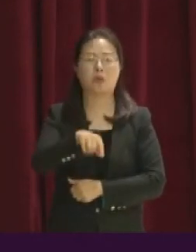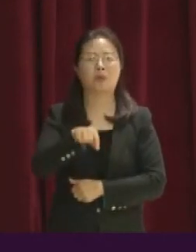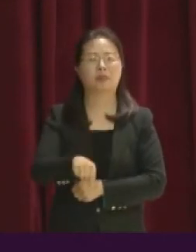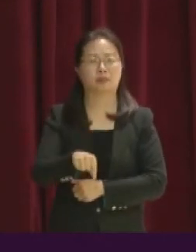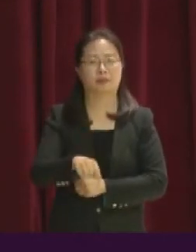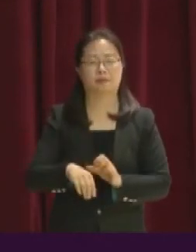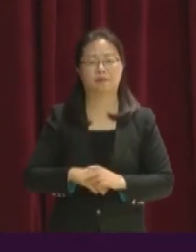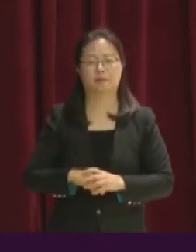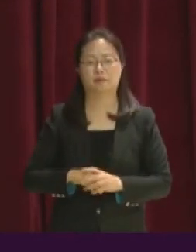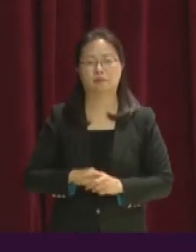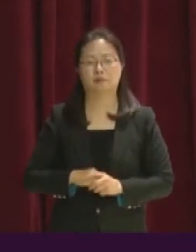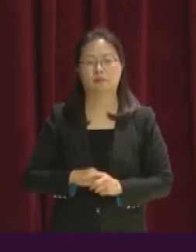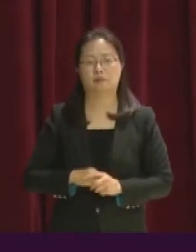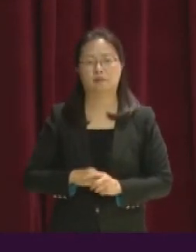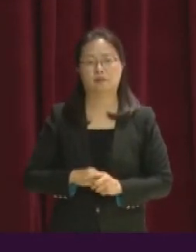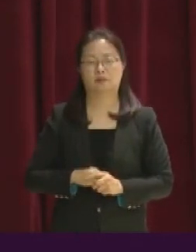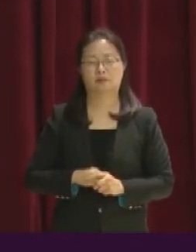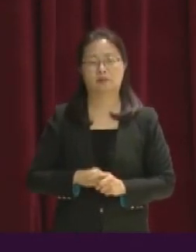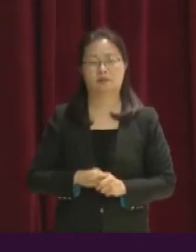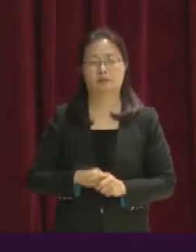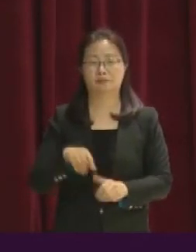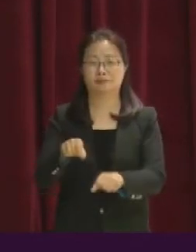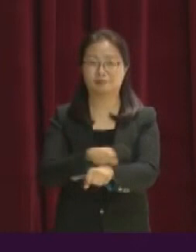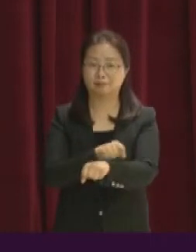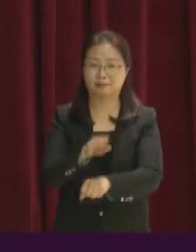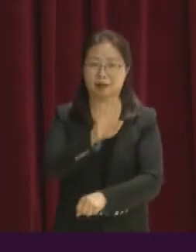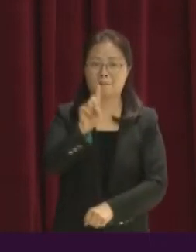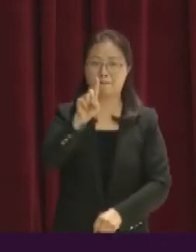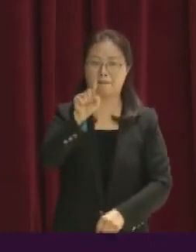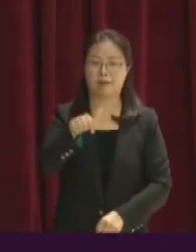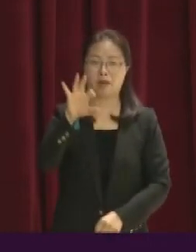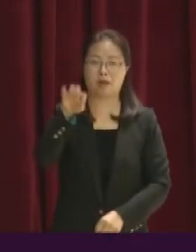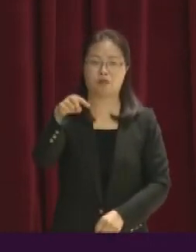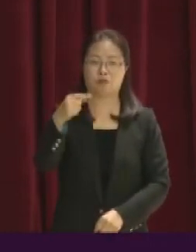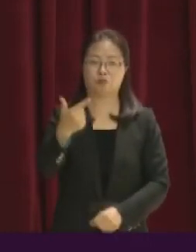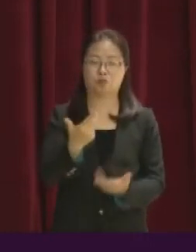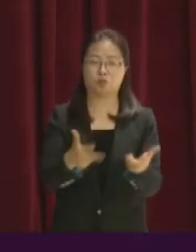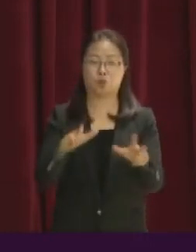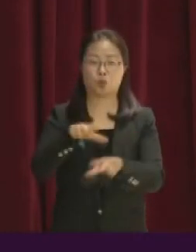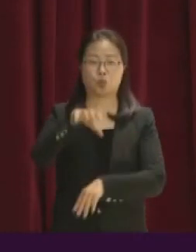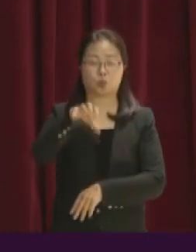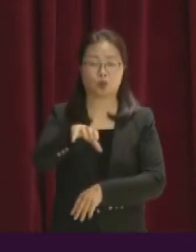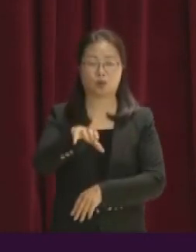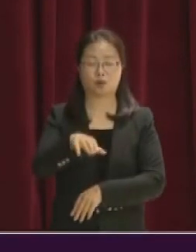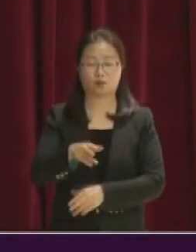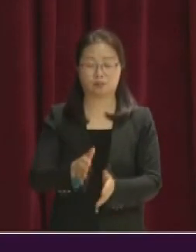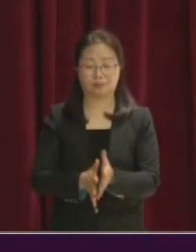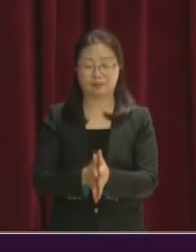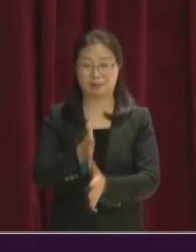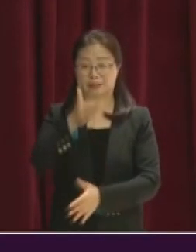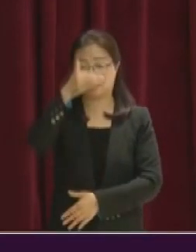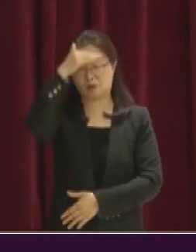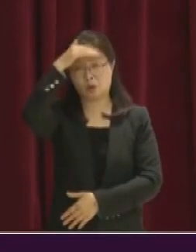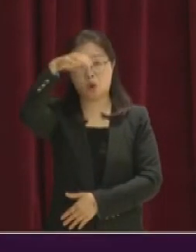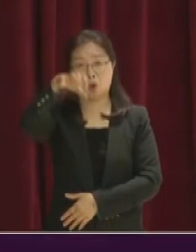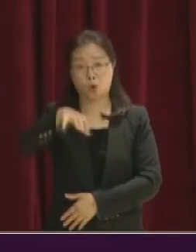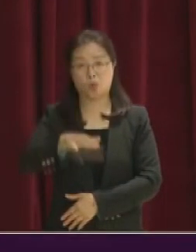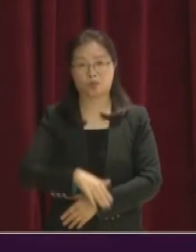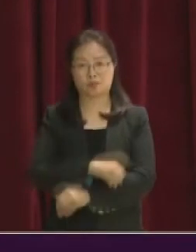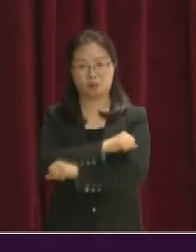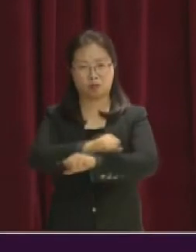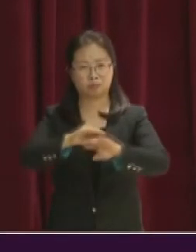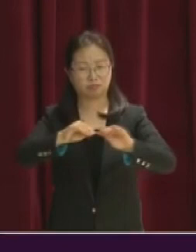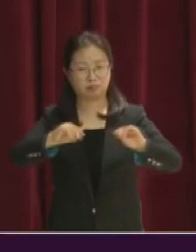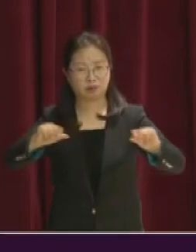우수한 도시입니다. 그중 백운공원은 전망대와 넓은 부지, 풍부한